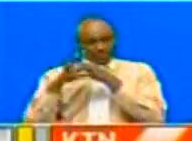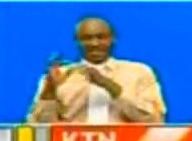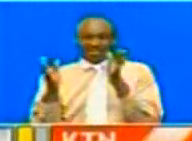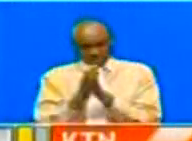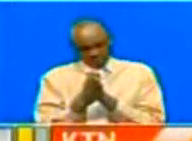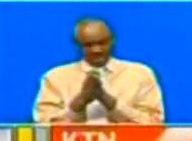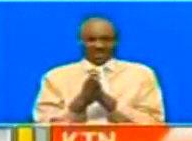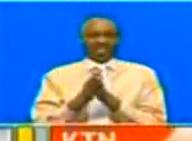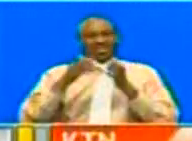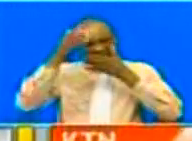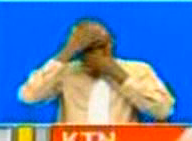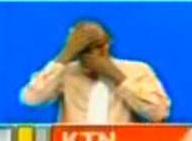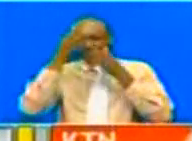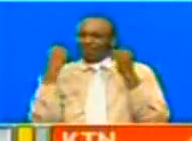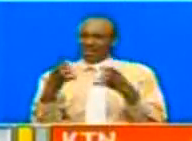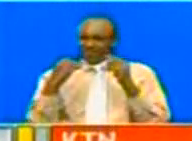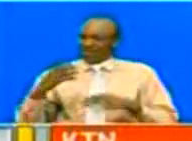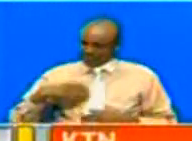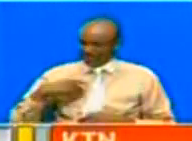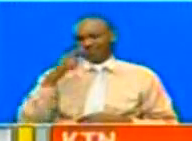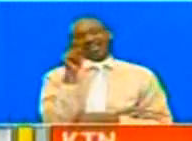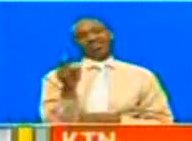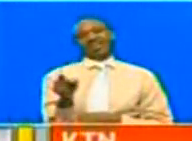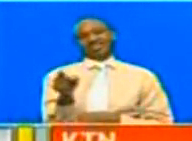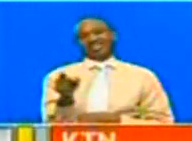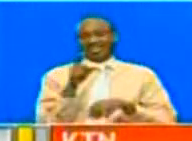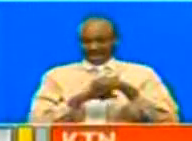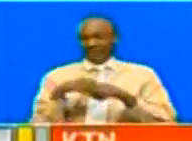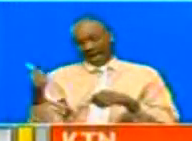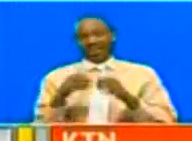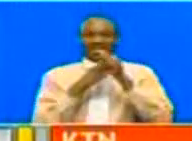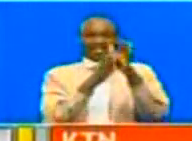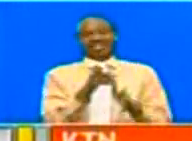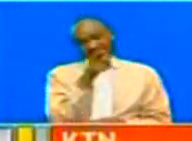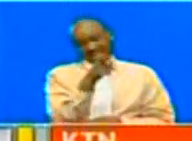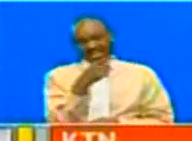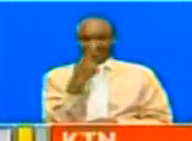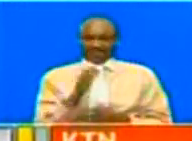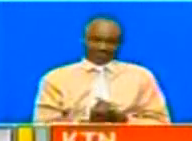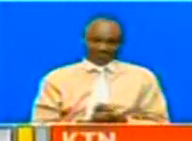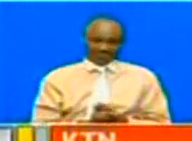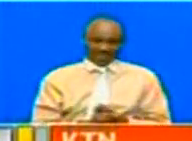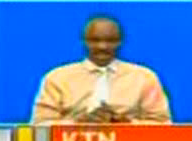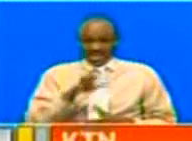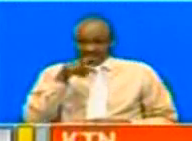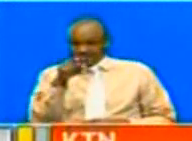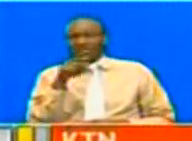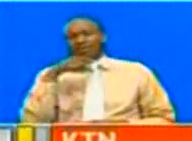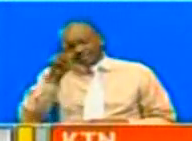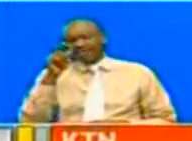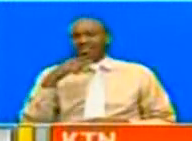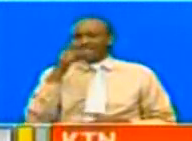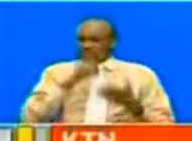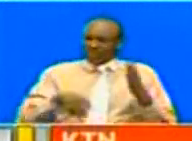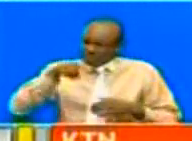yameendelea kumwandama tangu atangaze kwamba atashirikiana na viongozi wengine kutoka kaskazini mashariki ya taifa ili kuwafichua wafadhili